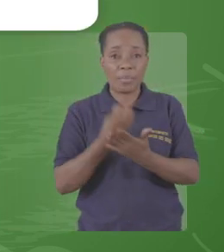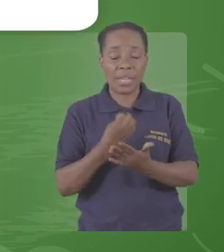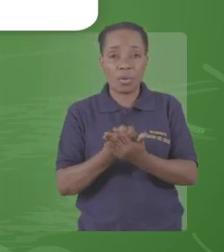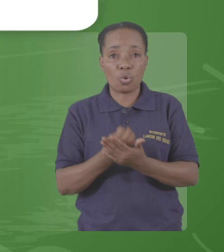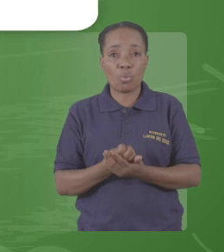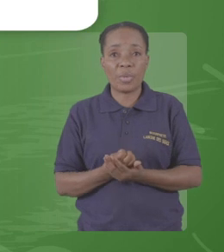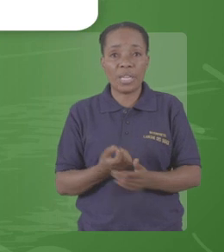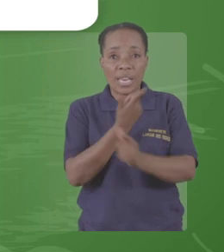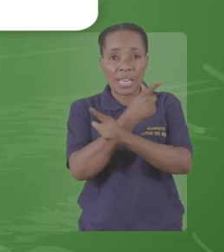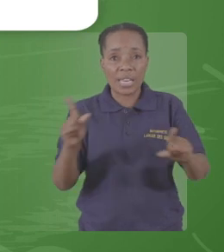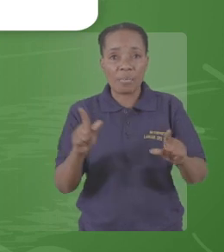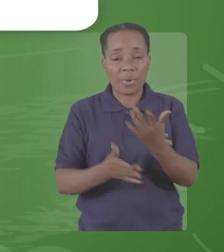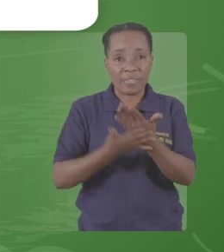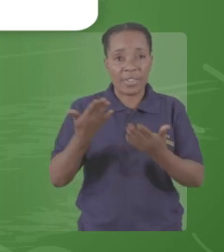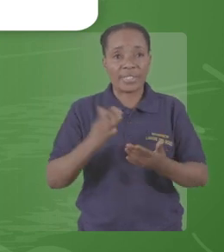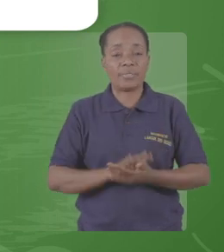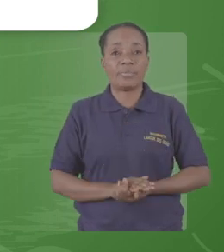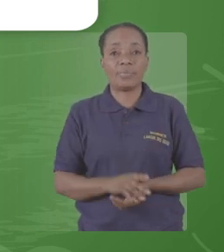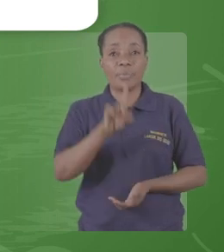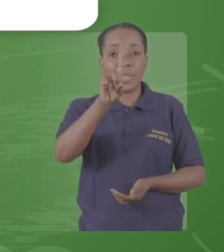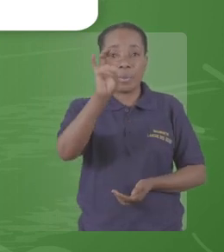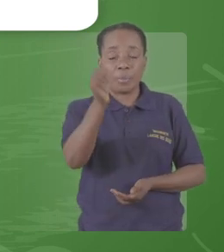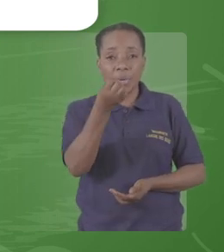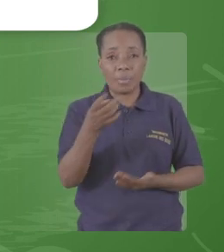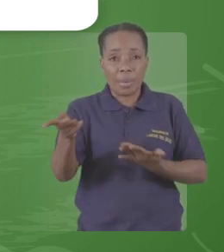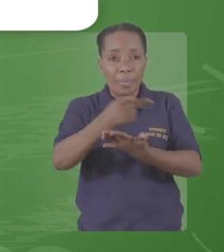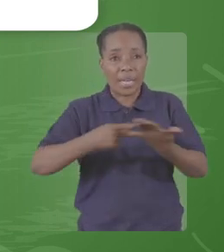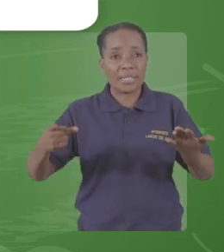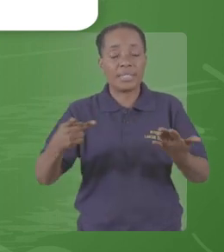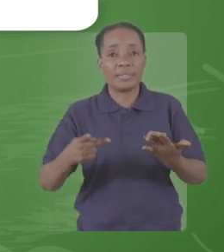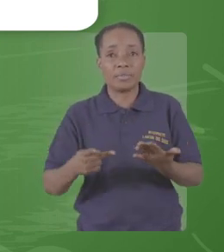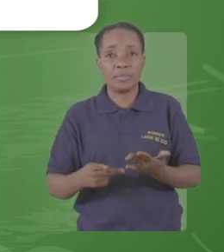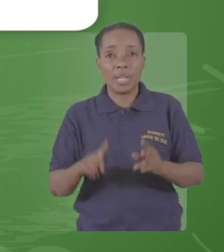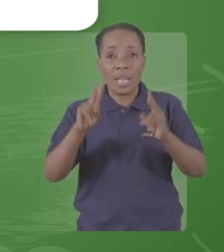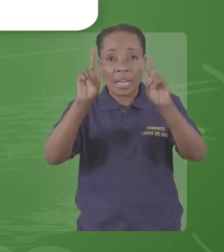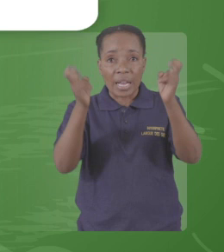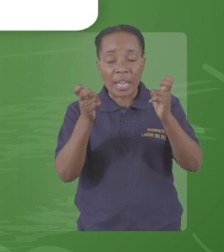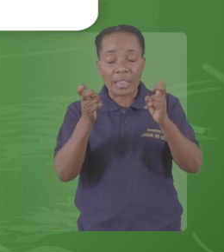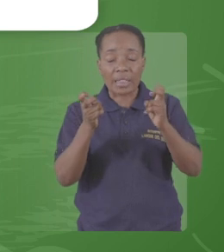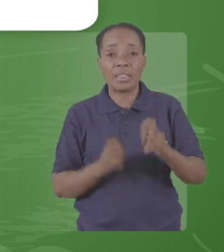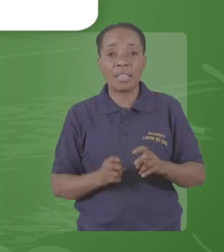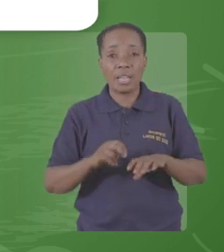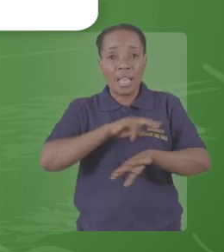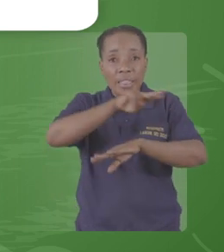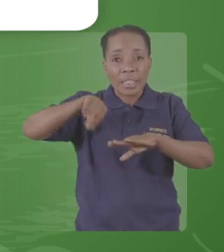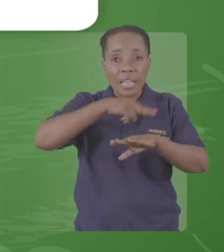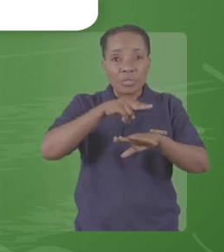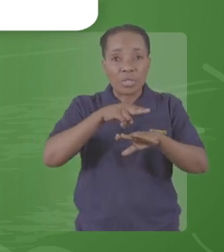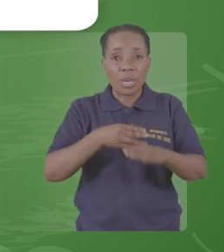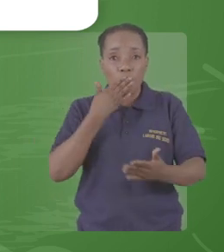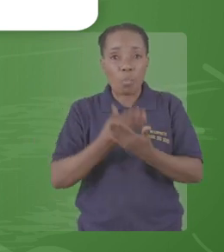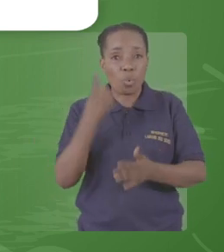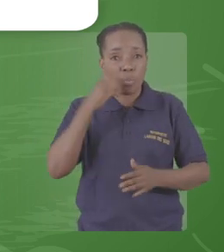En première partie, un cadre naturel favorable aux activités économiques.